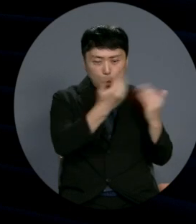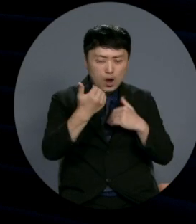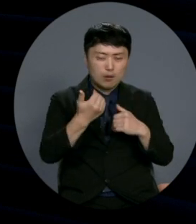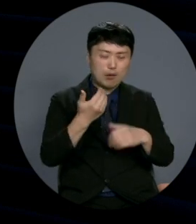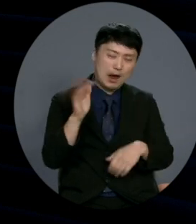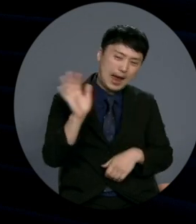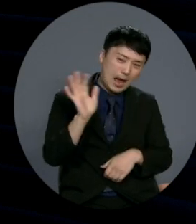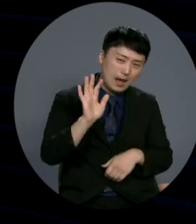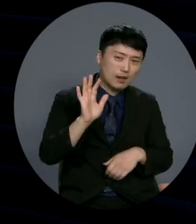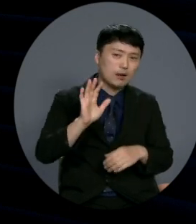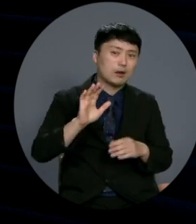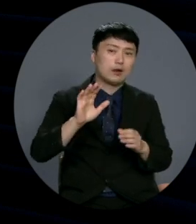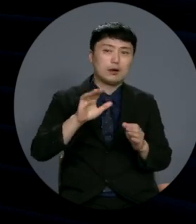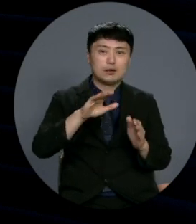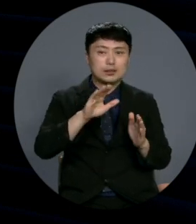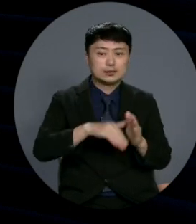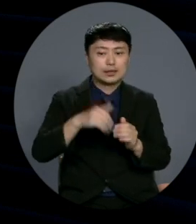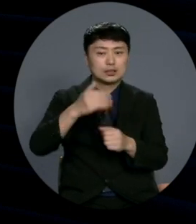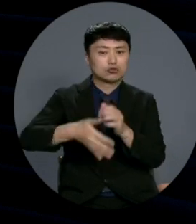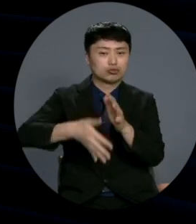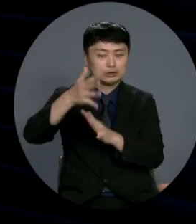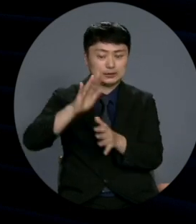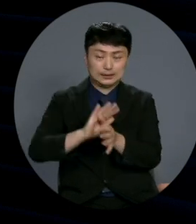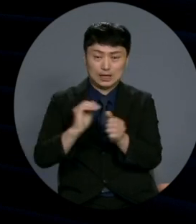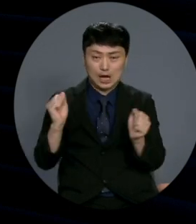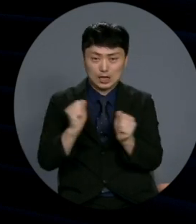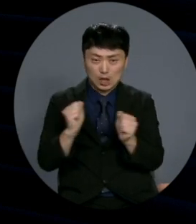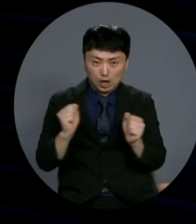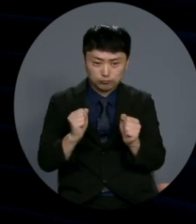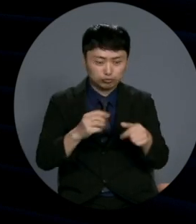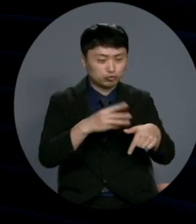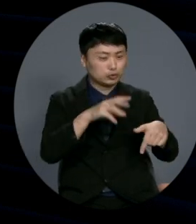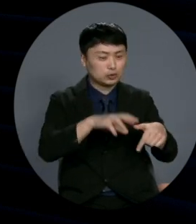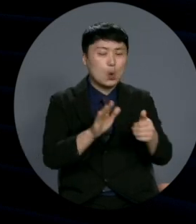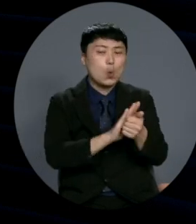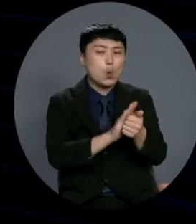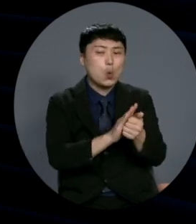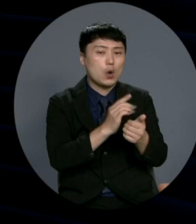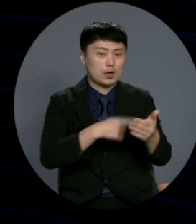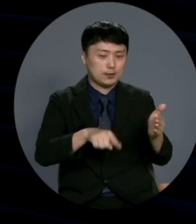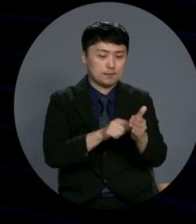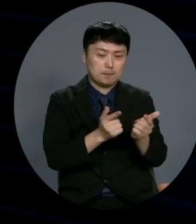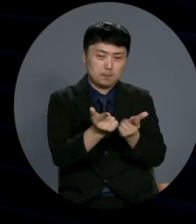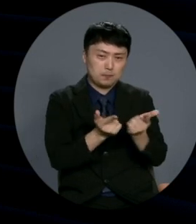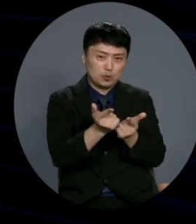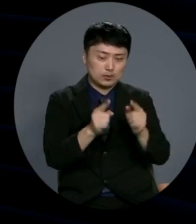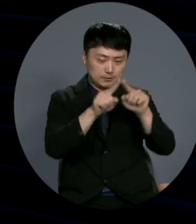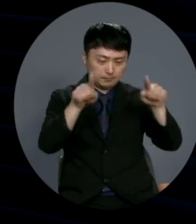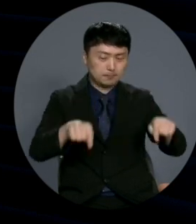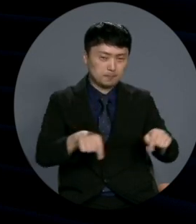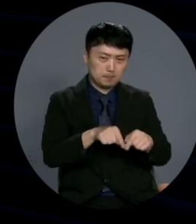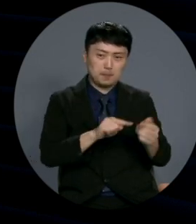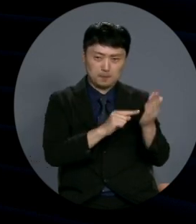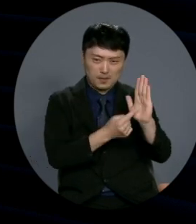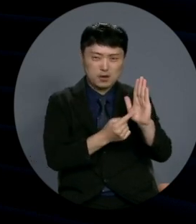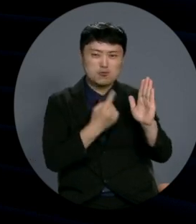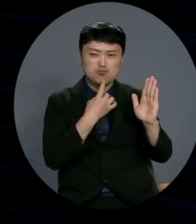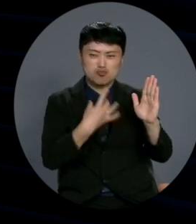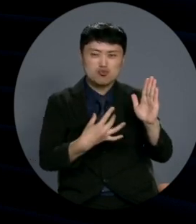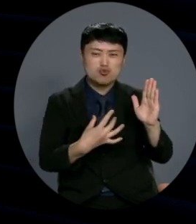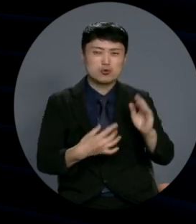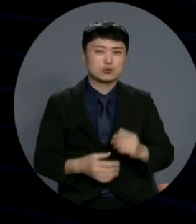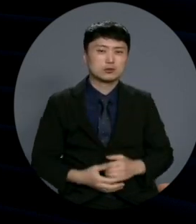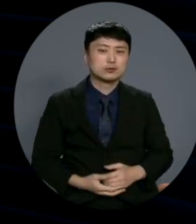계속 거부하고 있는 상황에서 대구시와 경상북도가 군위군을 설득하기 위해 제시했던 중재안일 뿐이라는 겁니다